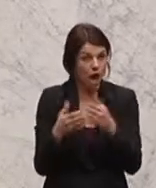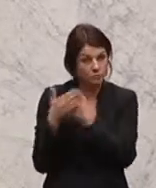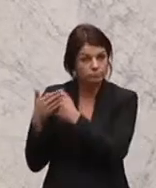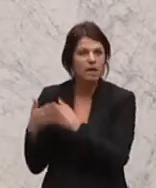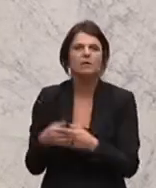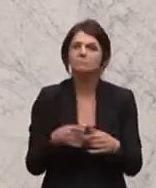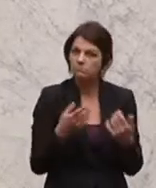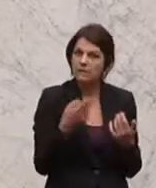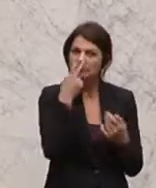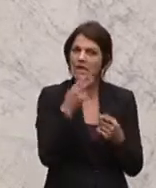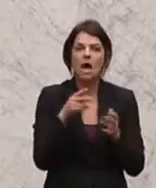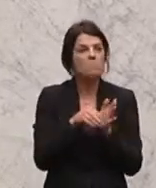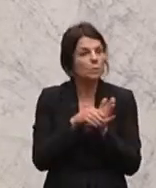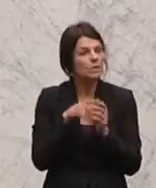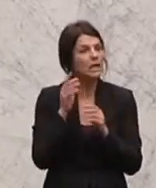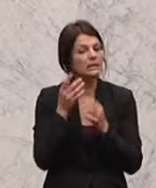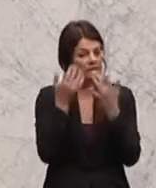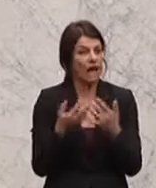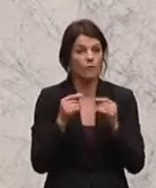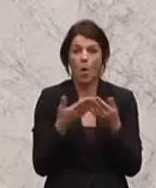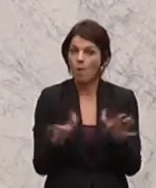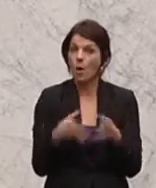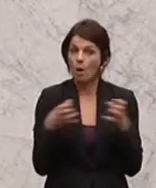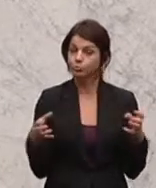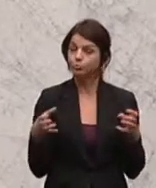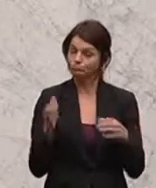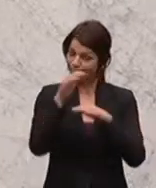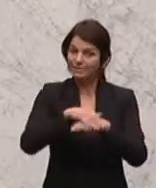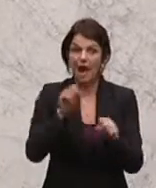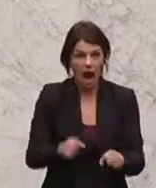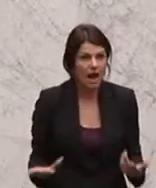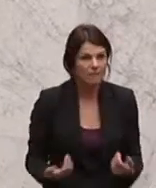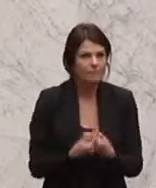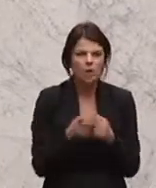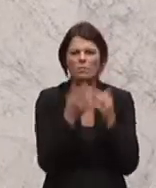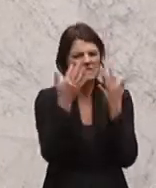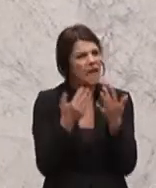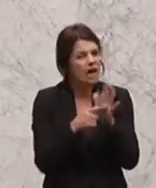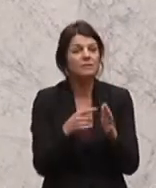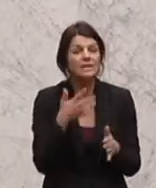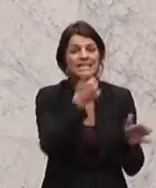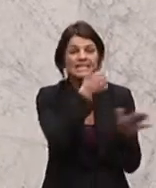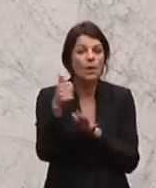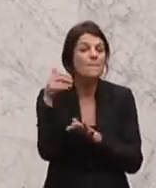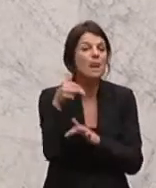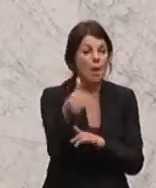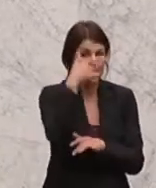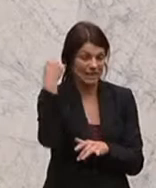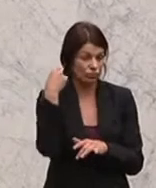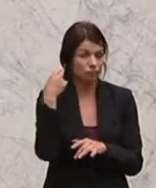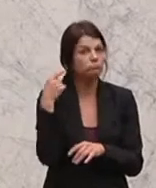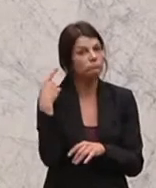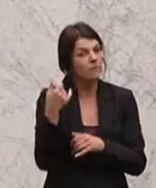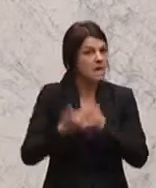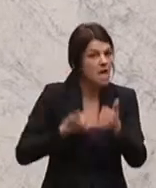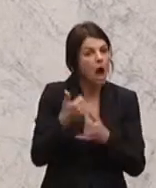in den Nutzerzahlen von öffentlichen Bussen ganz klar. Noch ein paar Ziffern: rund 600 Millionen Menschen fahren